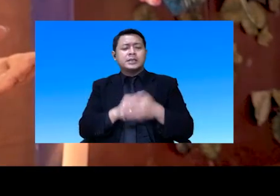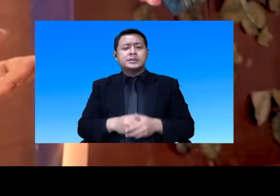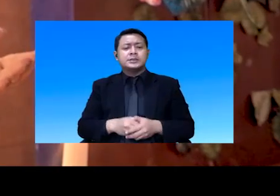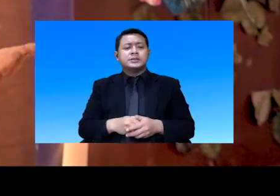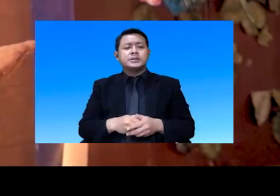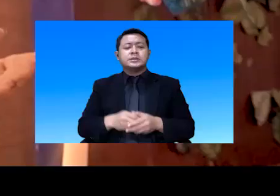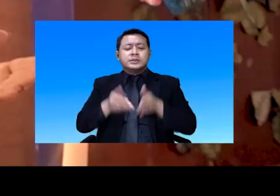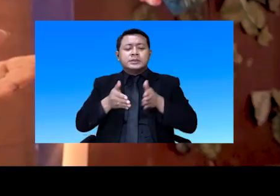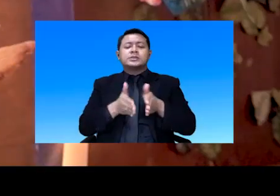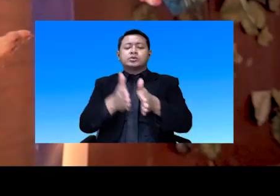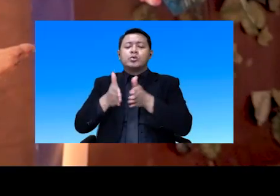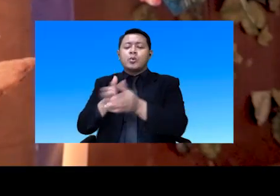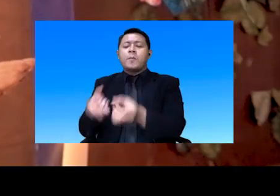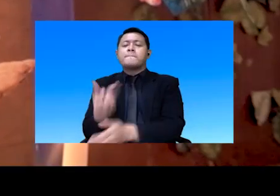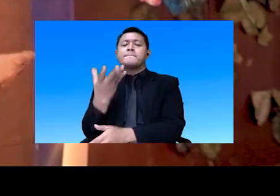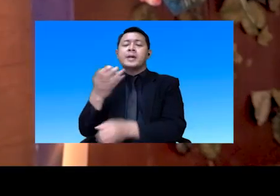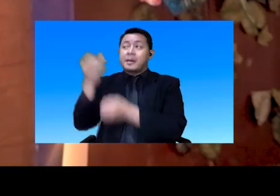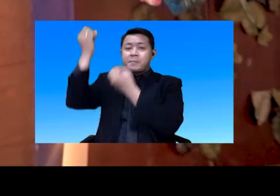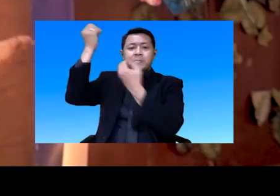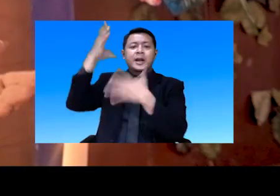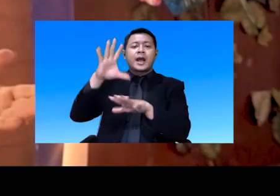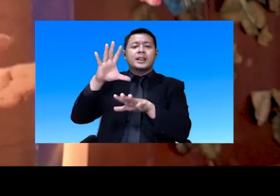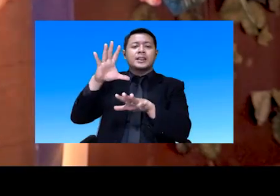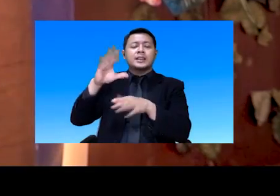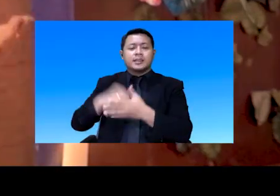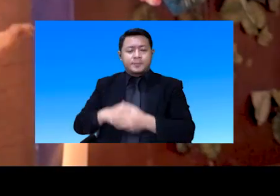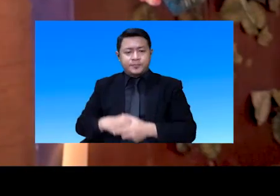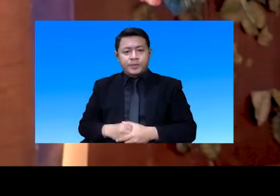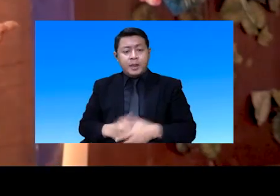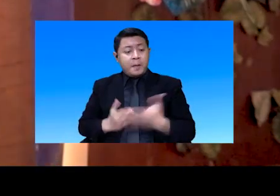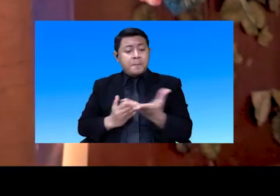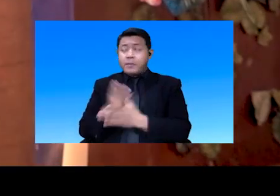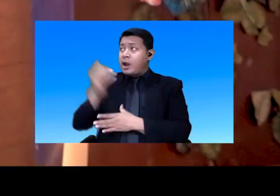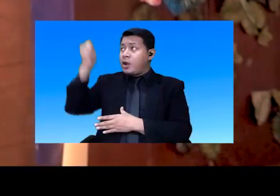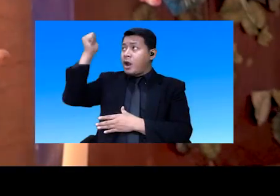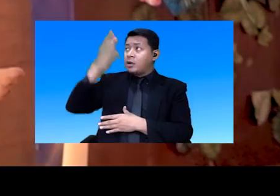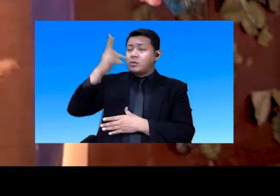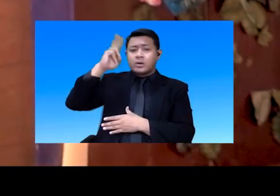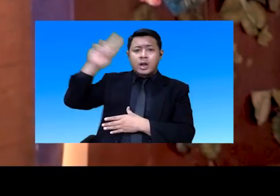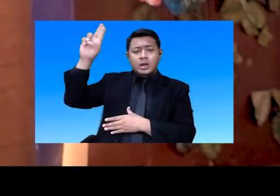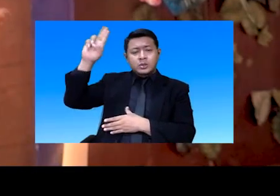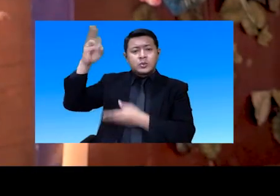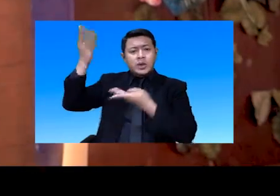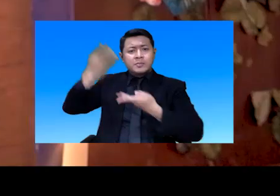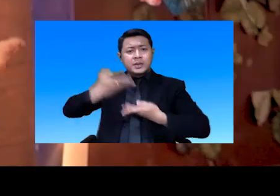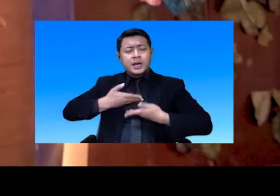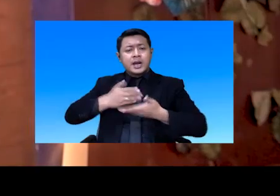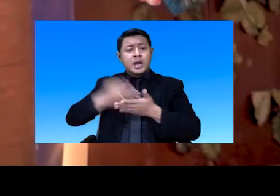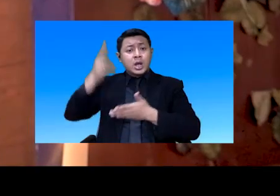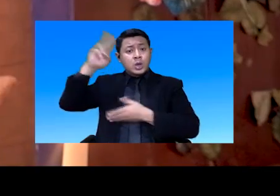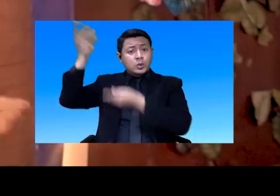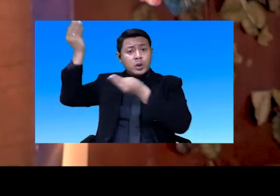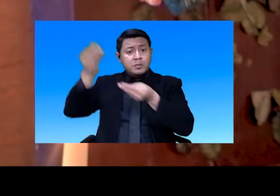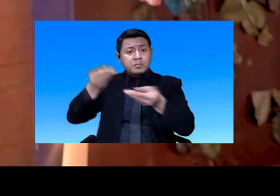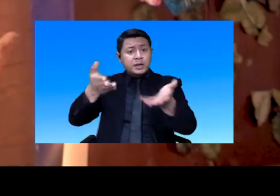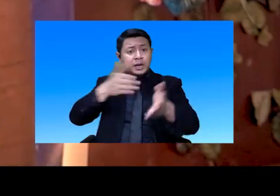saluran berkat bagi banyak orang dan sesama melalui anugerah yang sudah Tuhan izinkan dan Tuhan sudah berikan pada